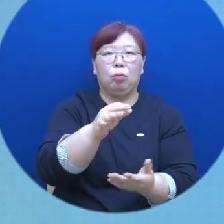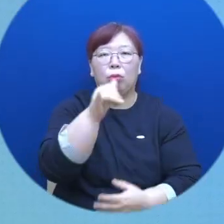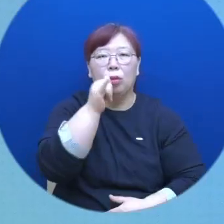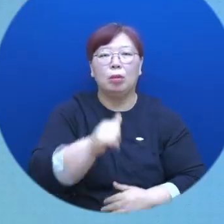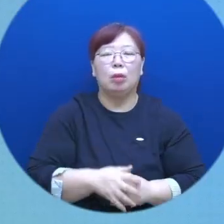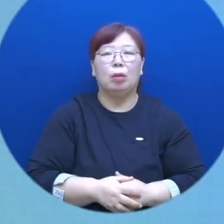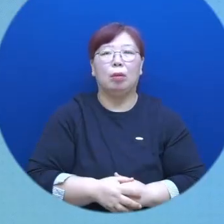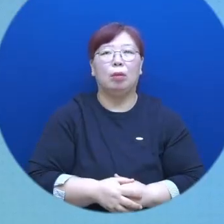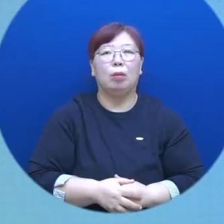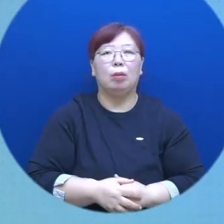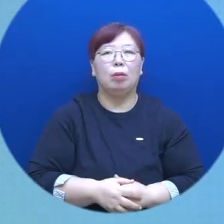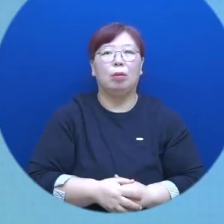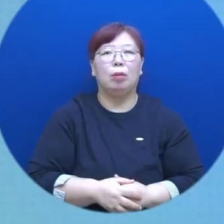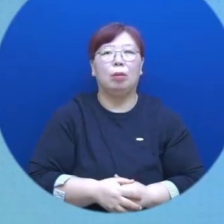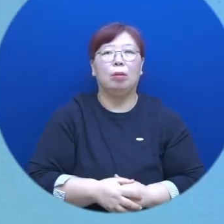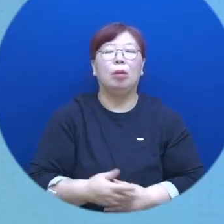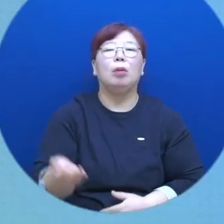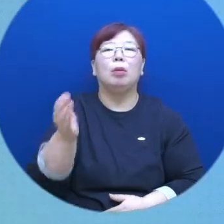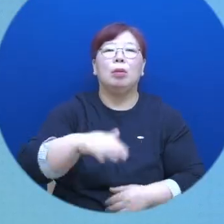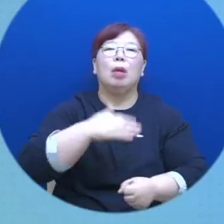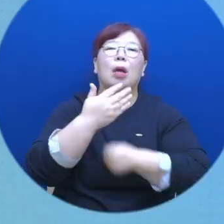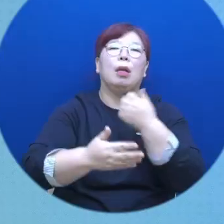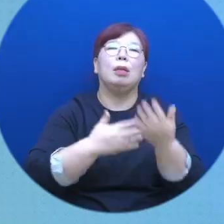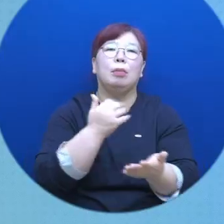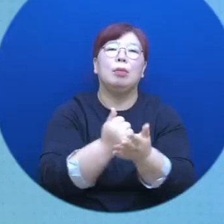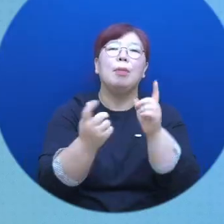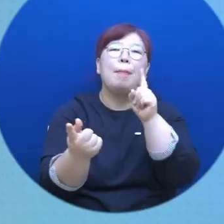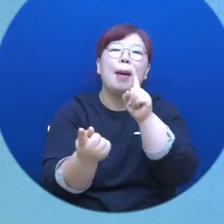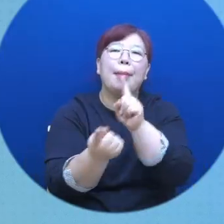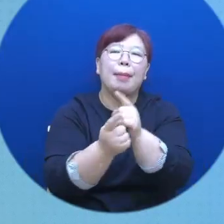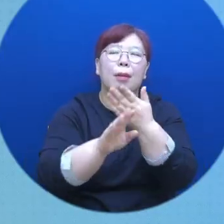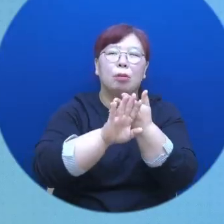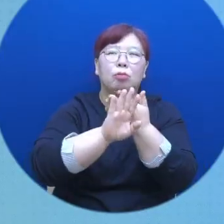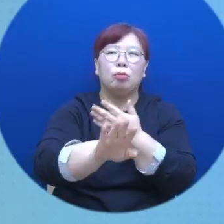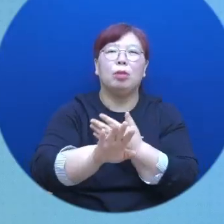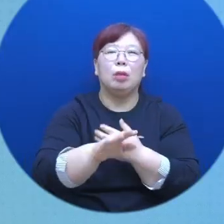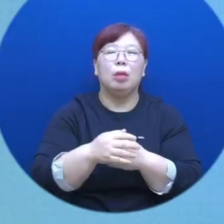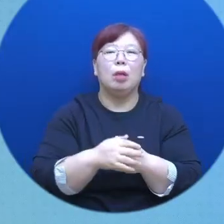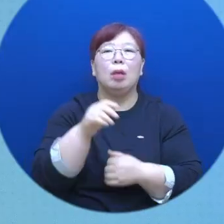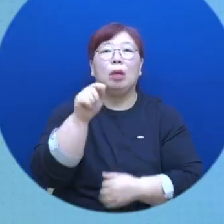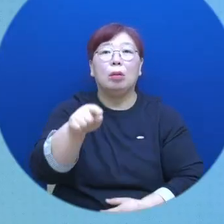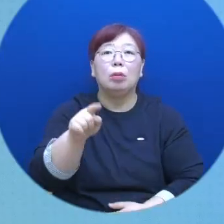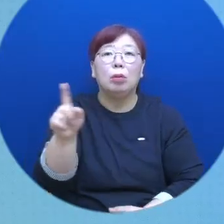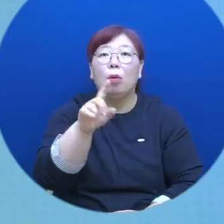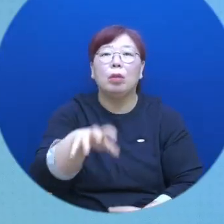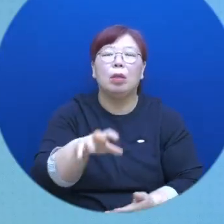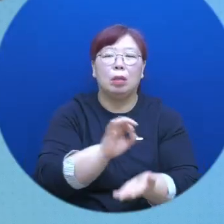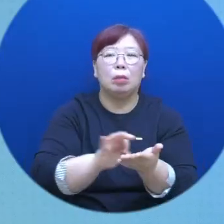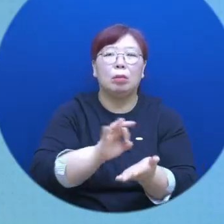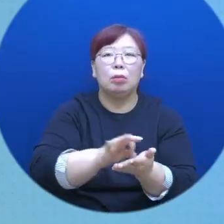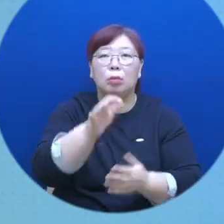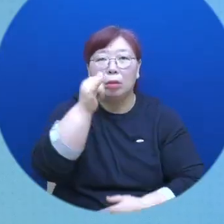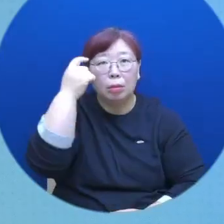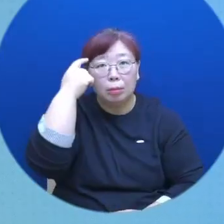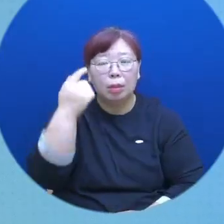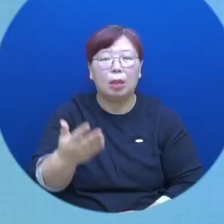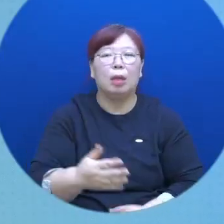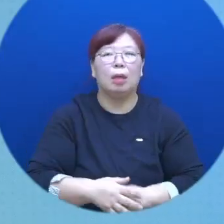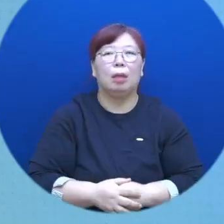있다. 그런데 하나님을 만나고 난 이후에 그것을 어디에 쓰고 있다?